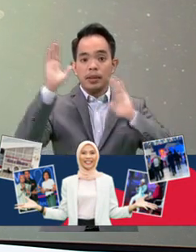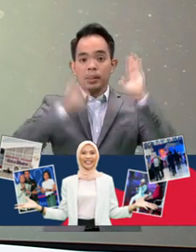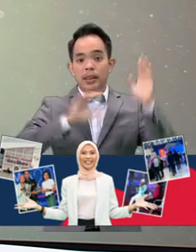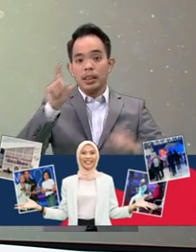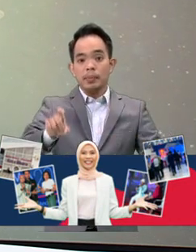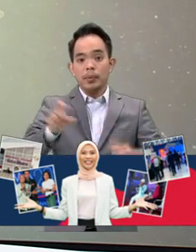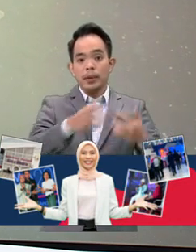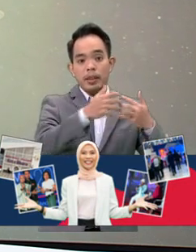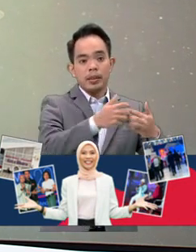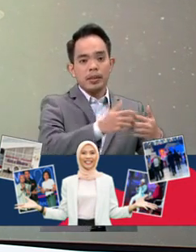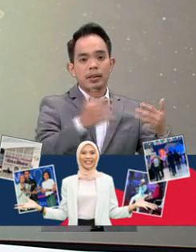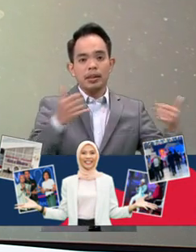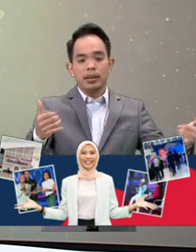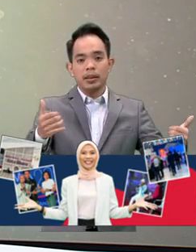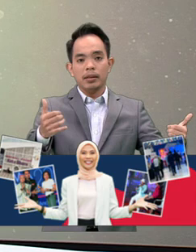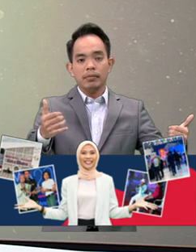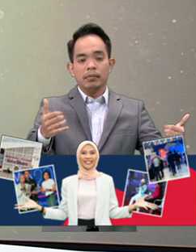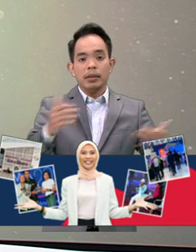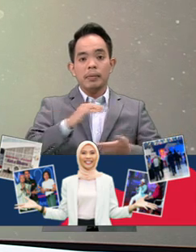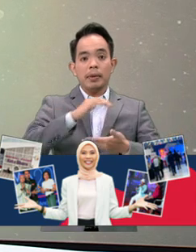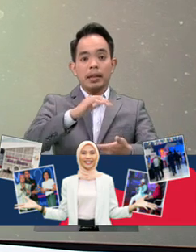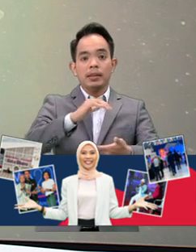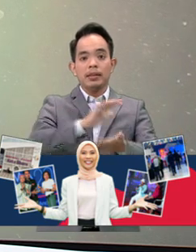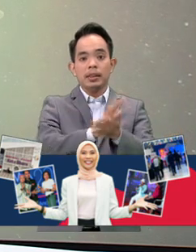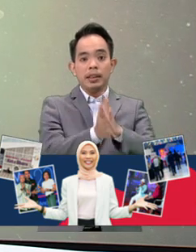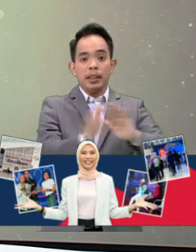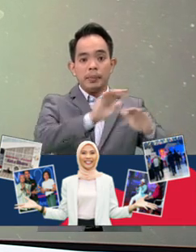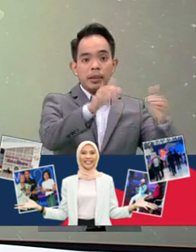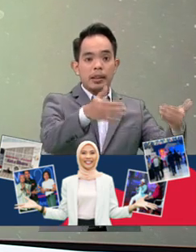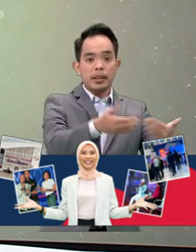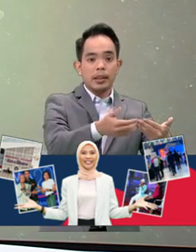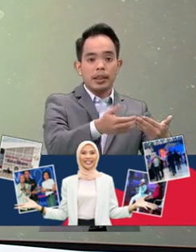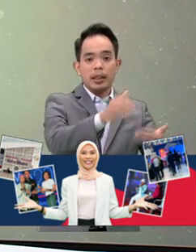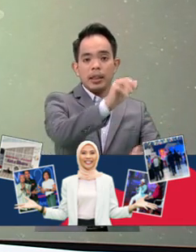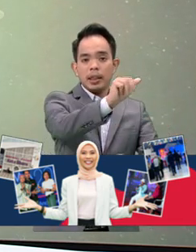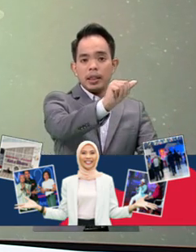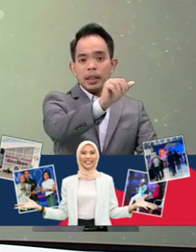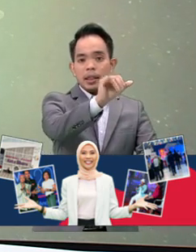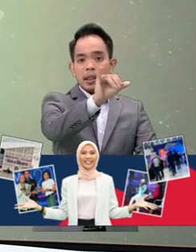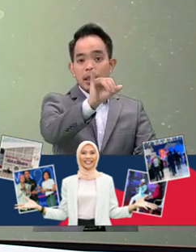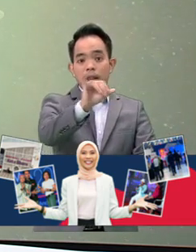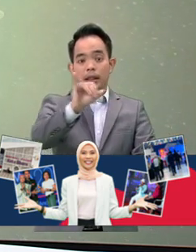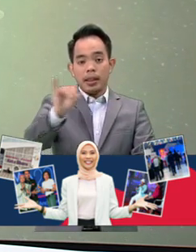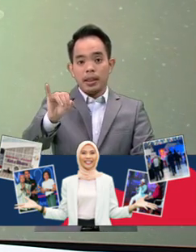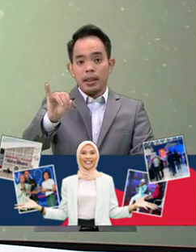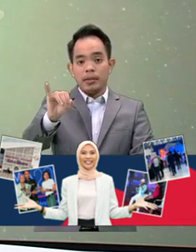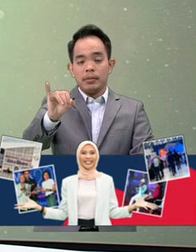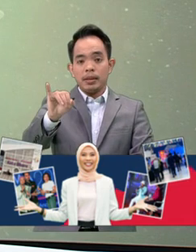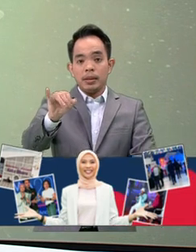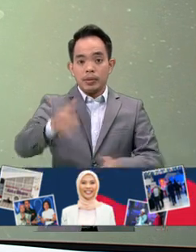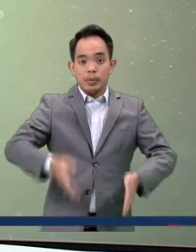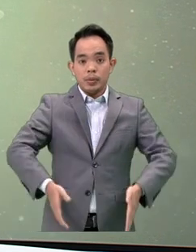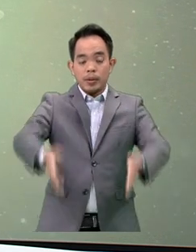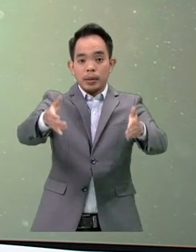keperluan industri yang selama ini didorong oleh bakalan maka diperkenalkan program akademik industri atau aii